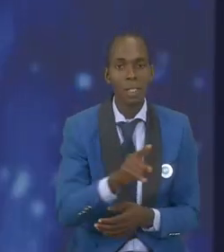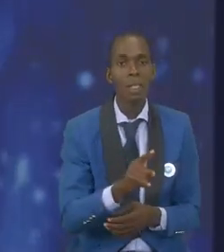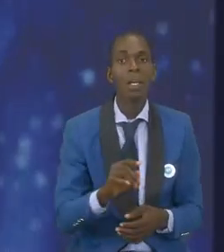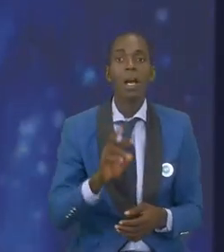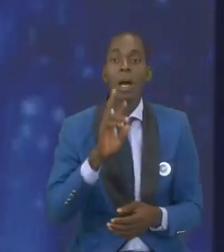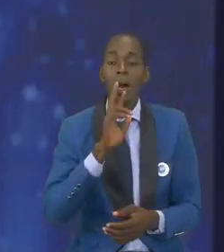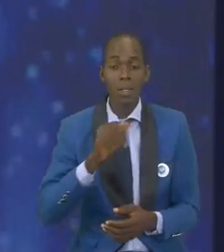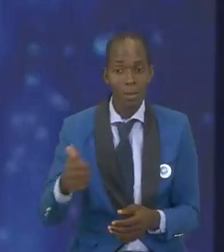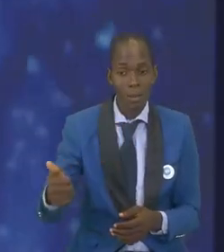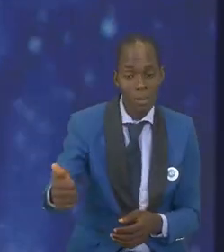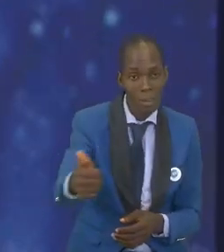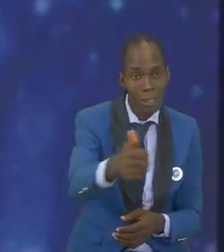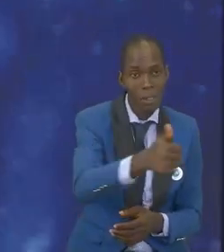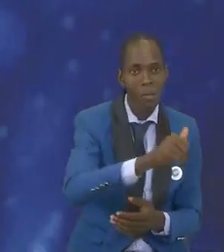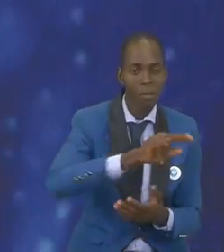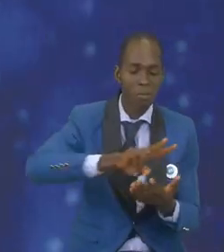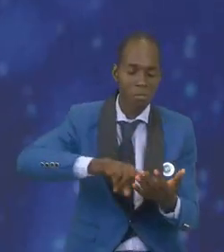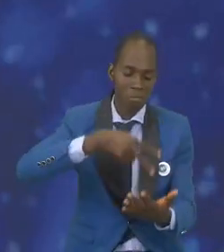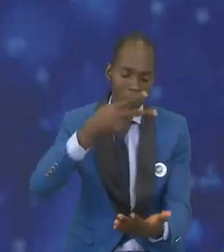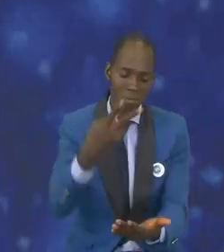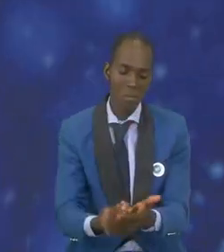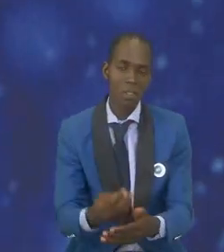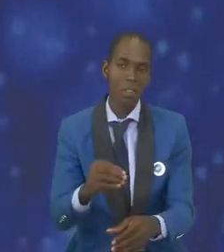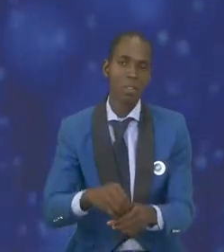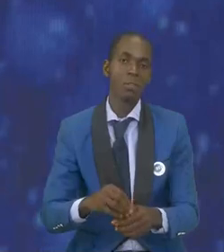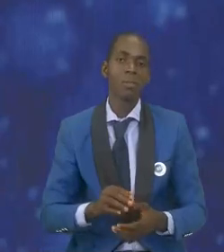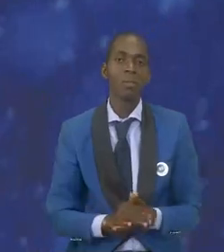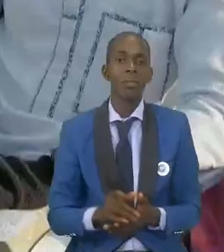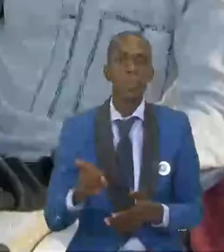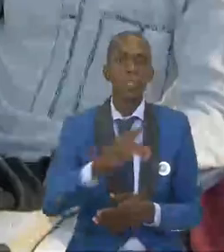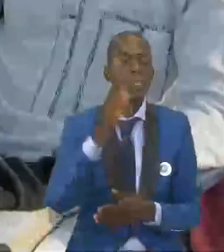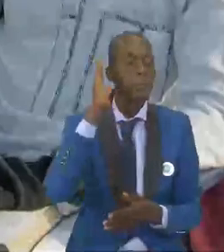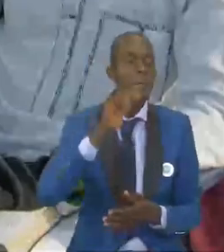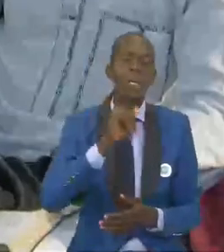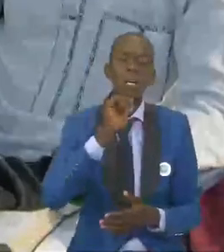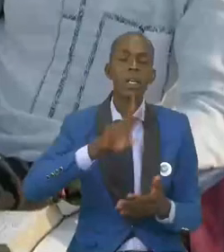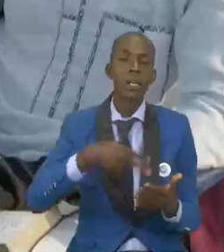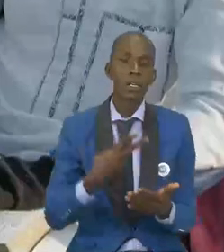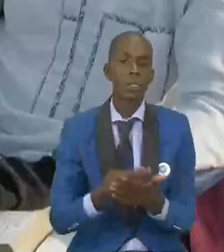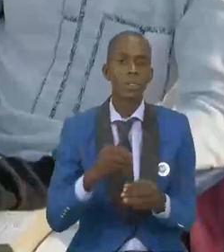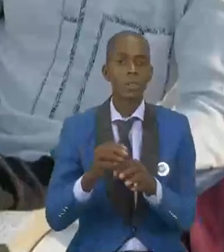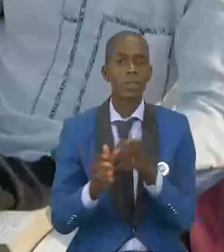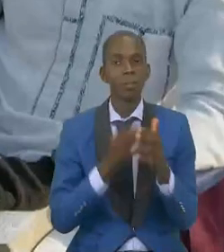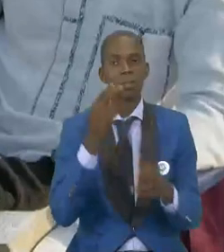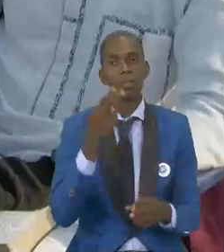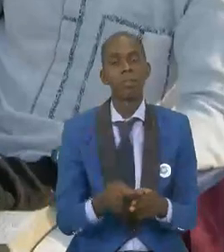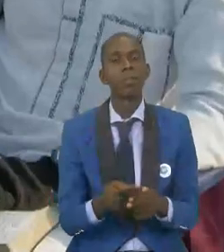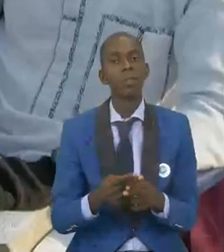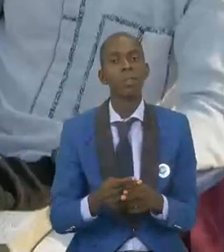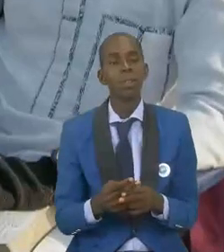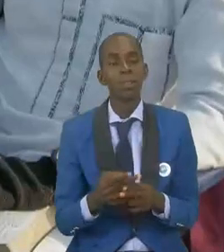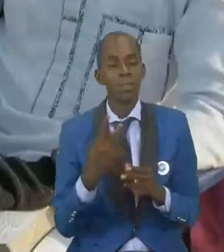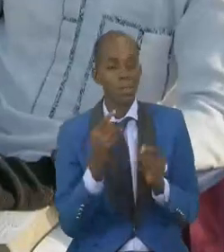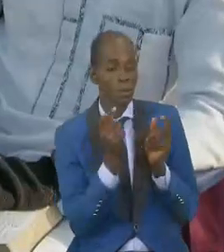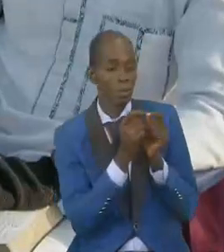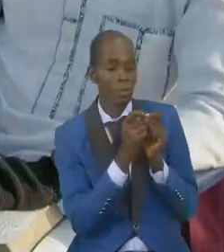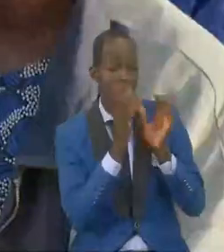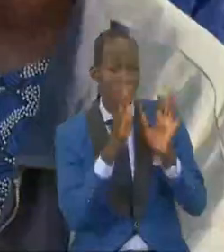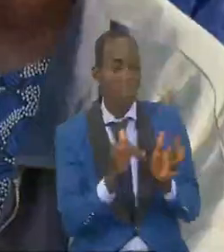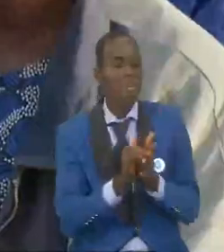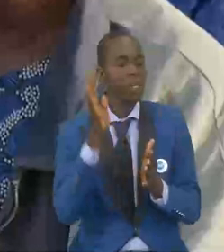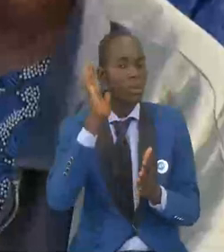de la poste qu'ils ont creusé pour moi ils sont tombés tu ne